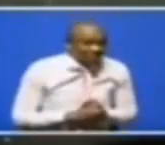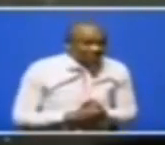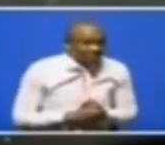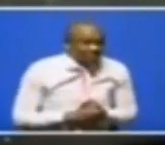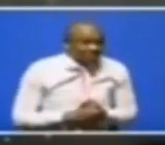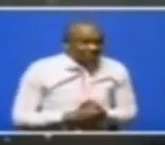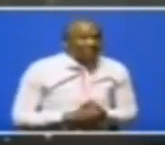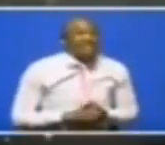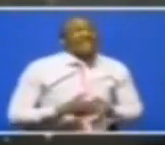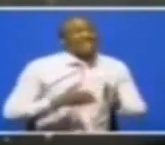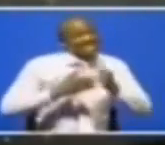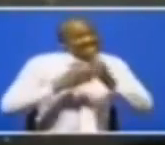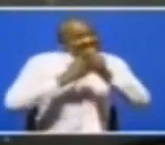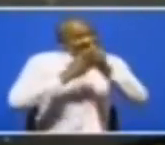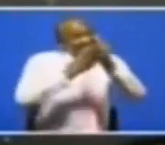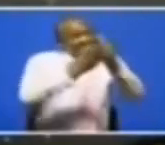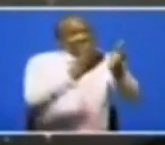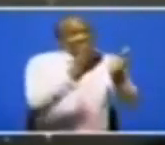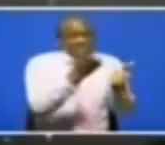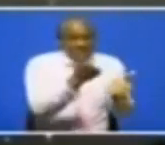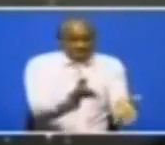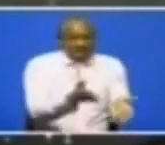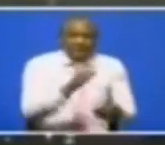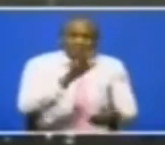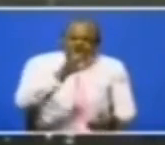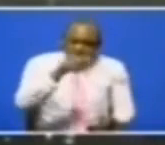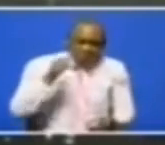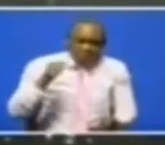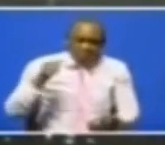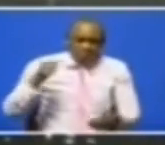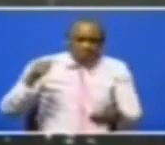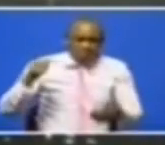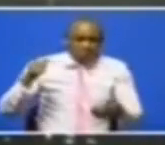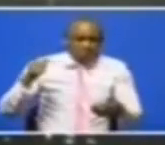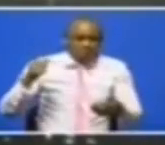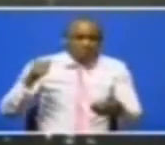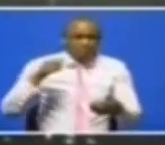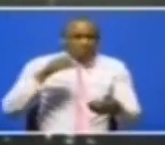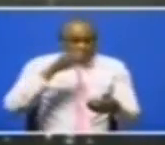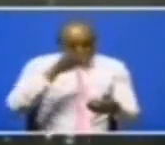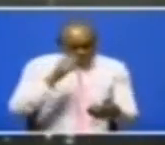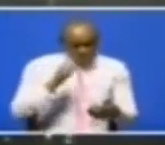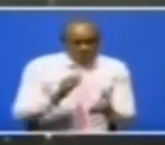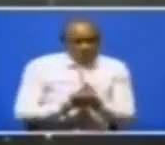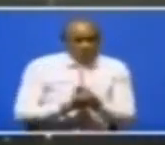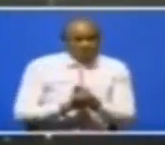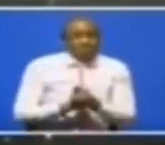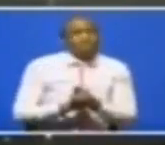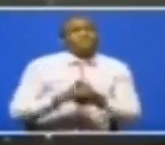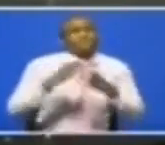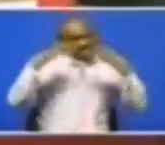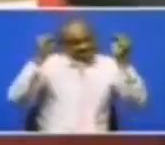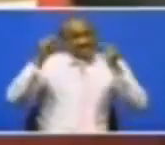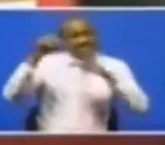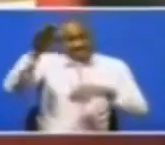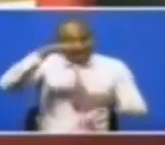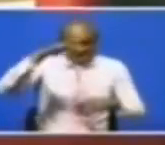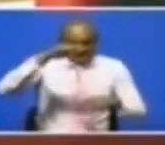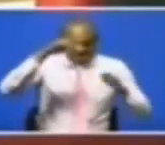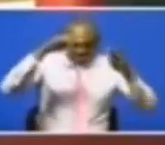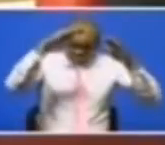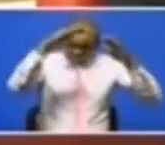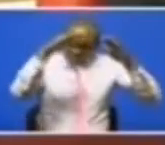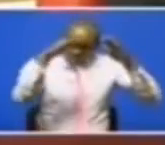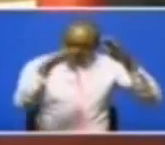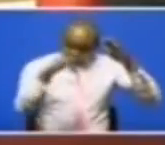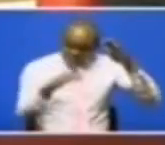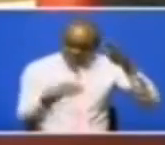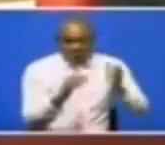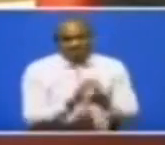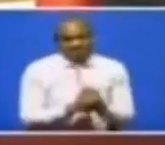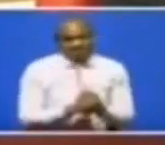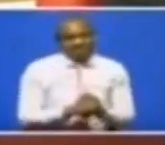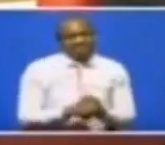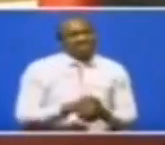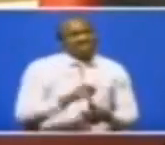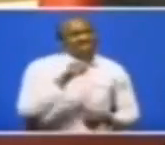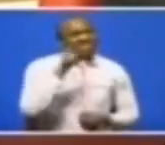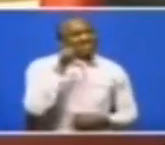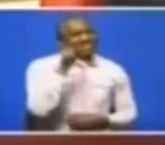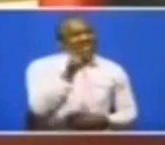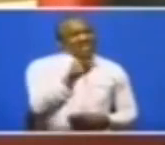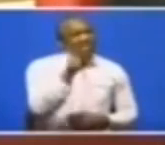kwamba uongozi tokea katika nafasi ya rais umekuwa